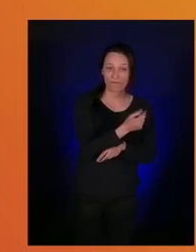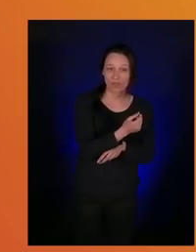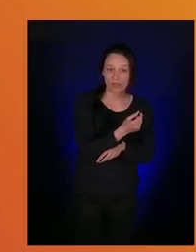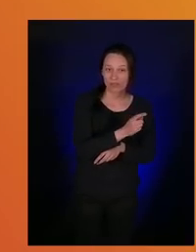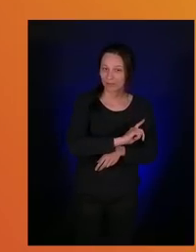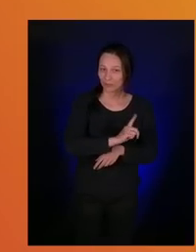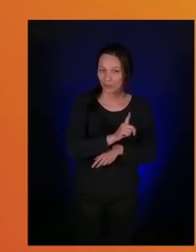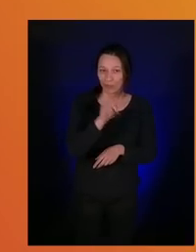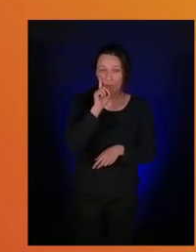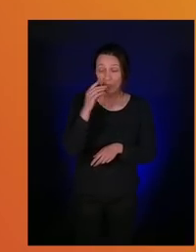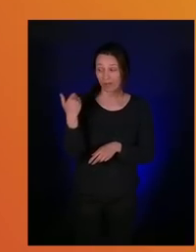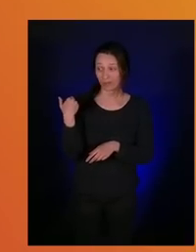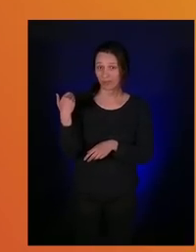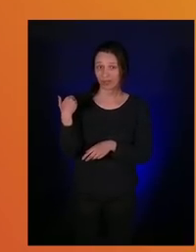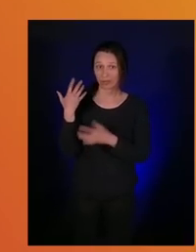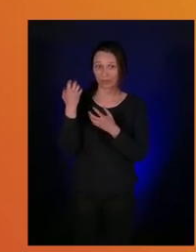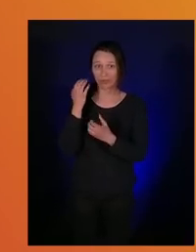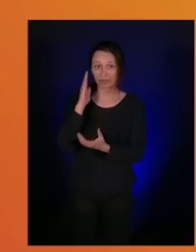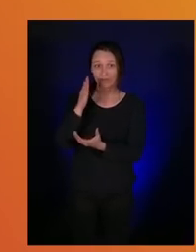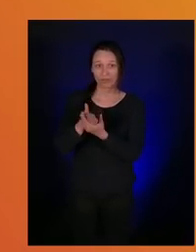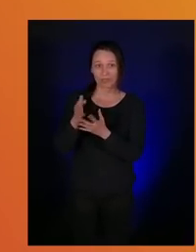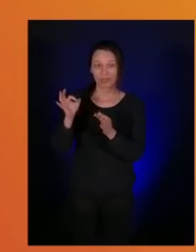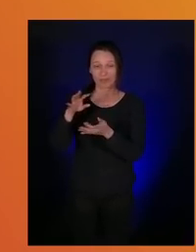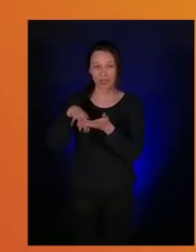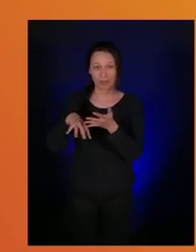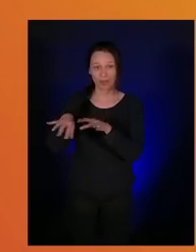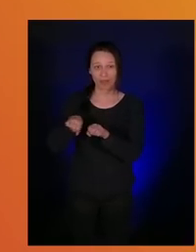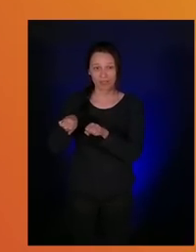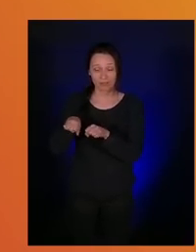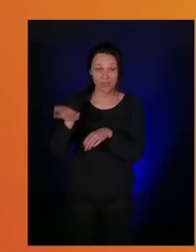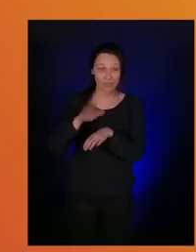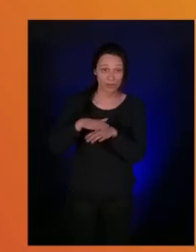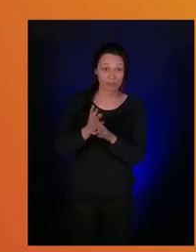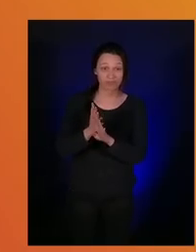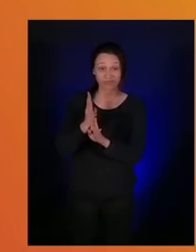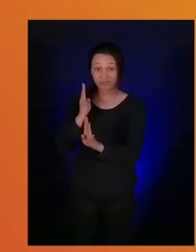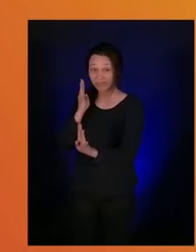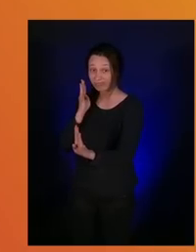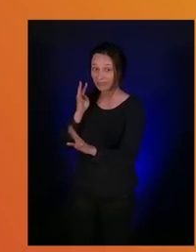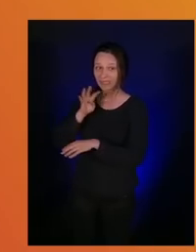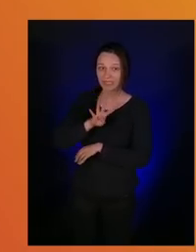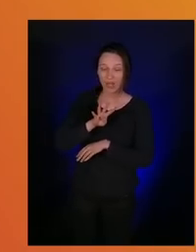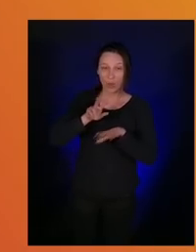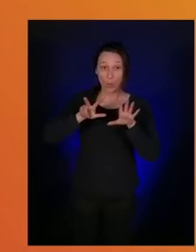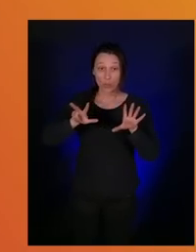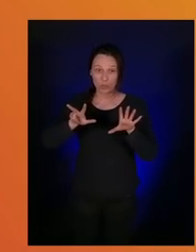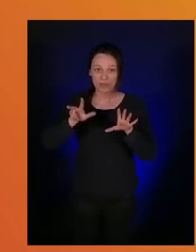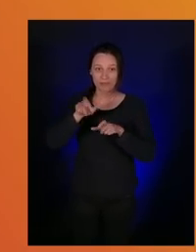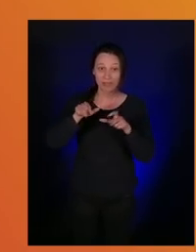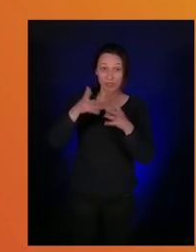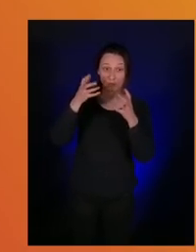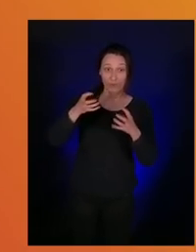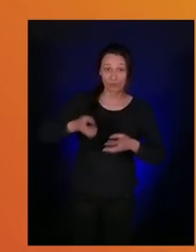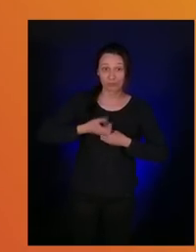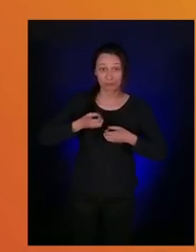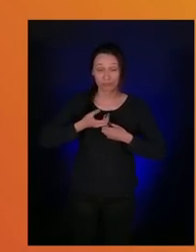à l'heure dans le rapport d'activité. Et vu que nous étions 48 à le demander et 16 à pouvoir prendre la